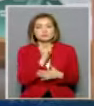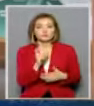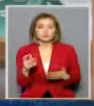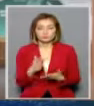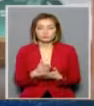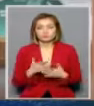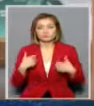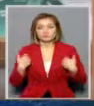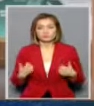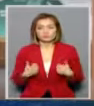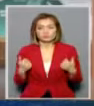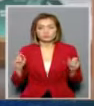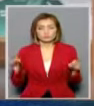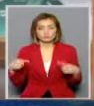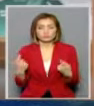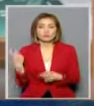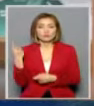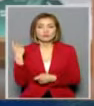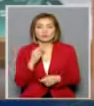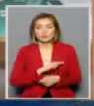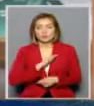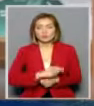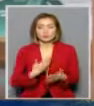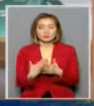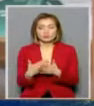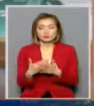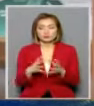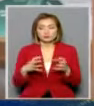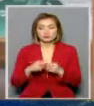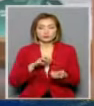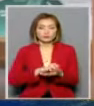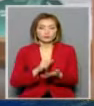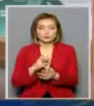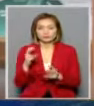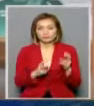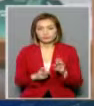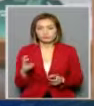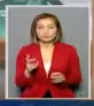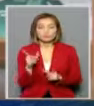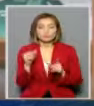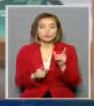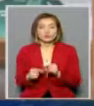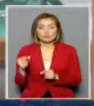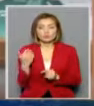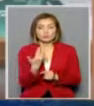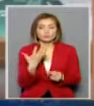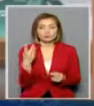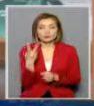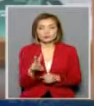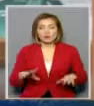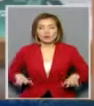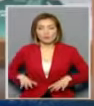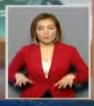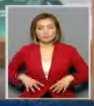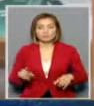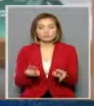которая, несмотря ни на что, развивает хозяйство. К примеру, семья занимается производством кобылевого молока. У них всего 3